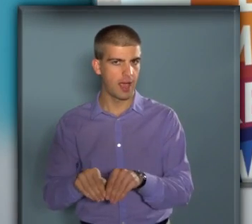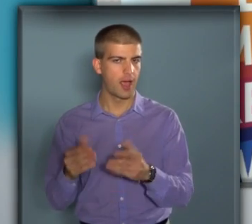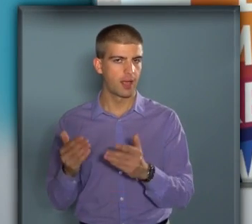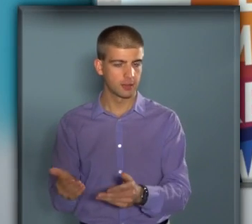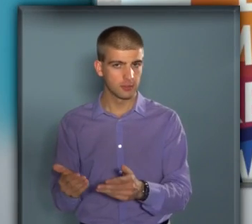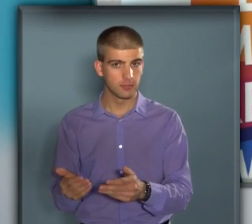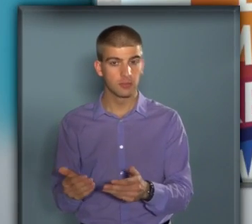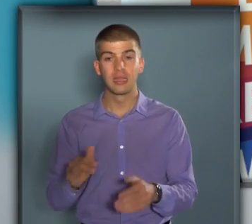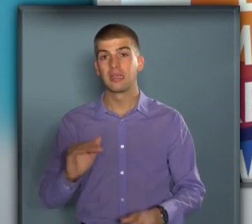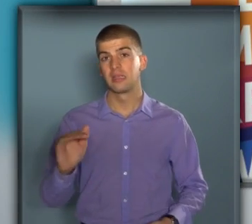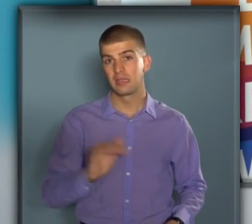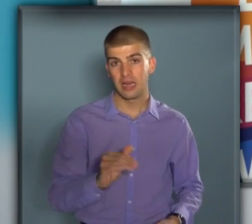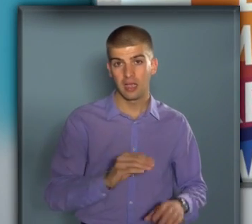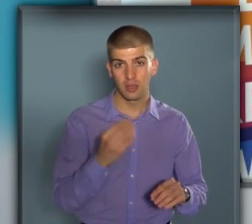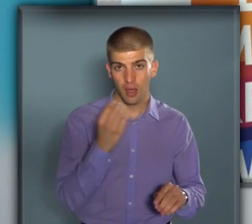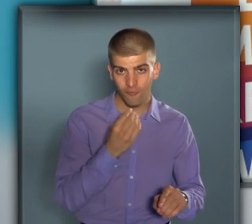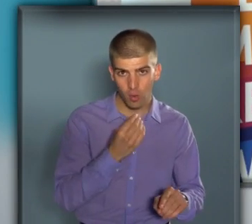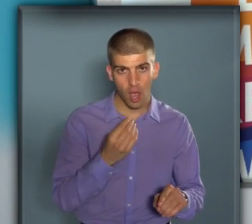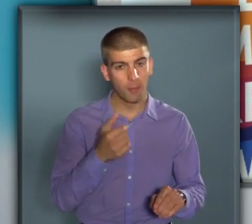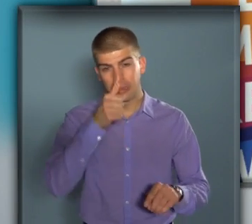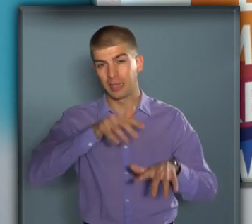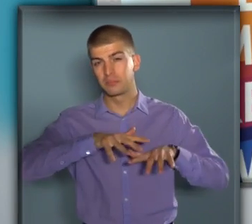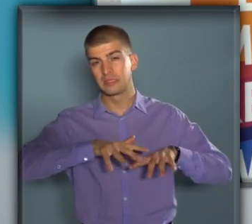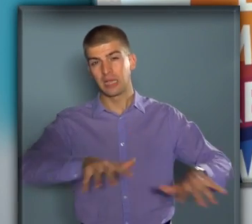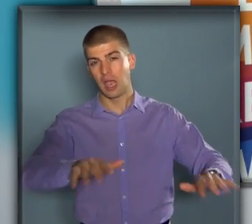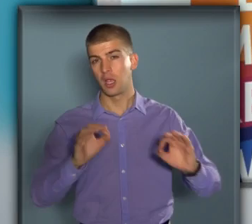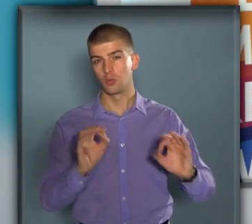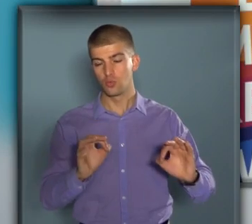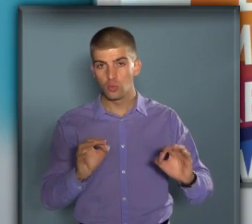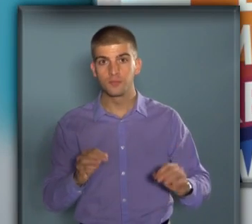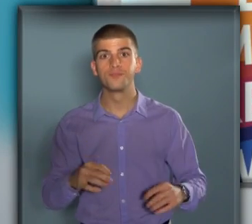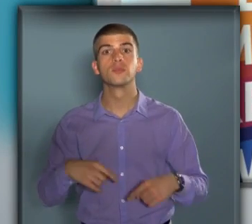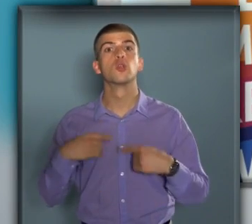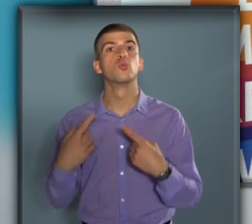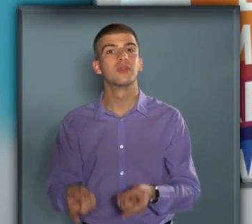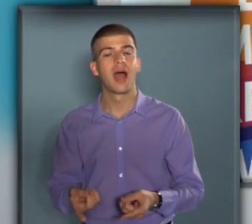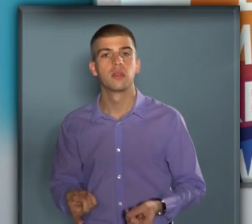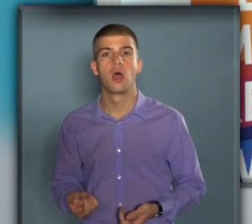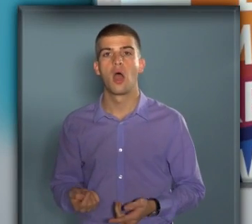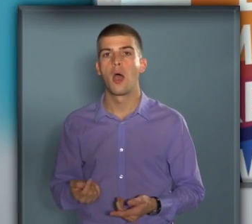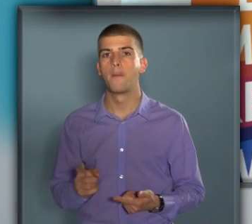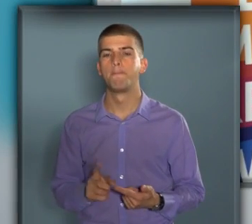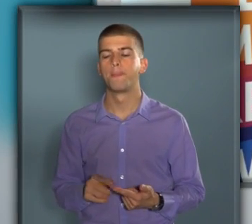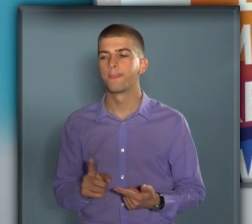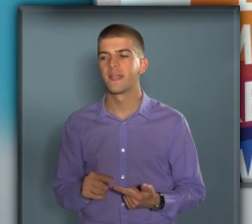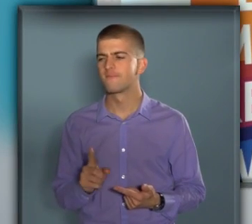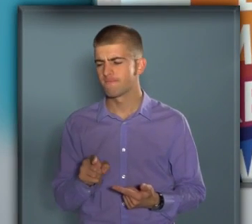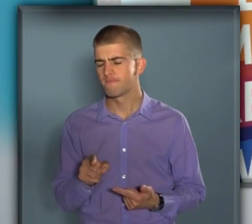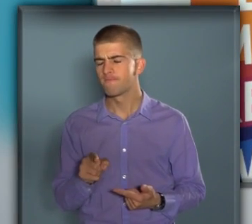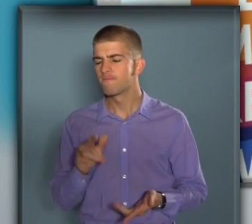jelenti, hogy a gyerek tanfolyamok a legnépszerűbbek, utána van a